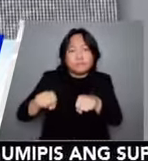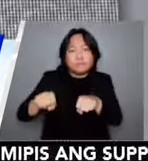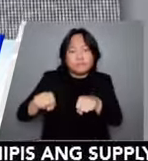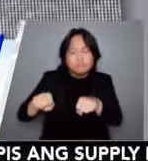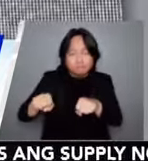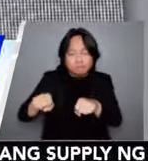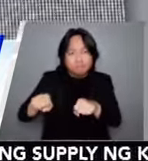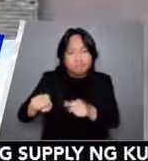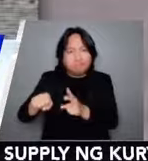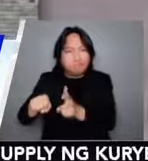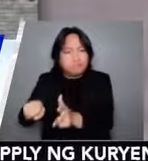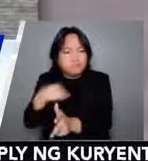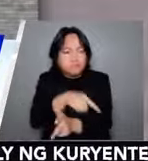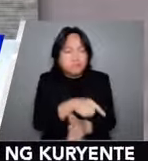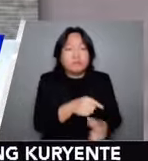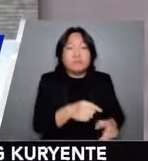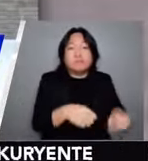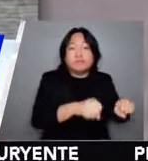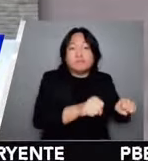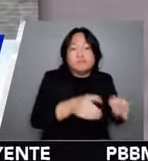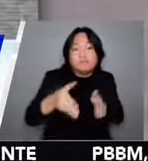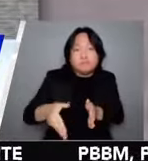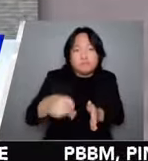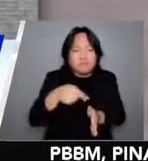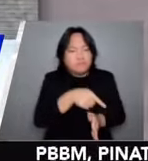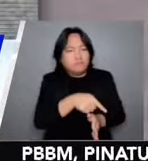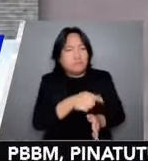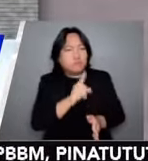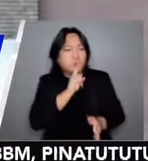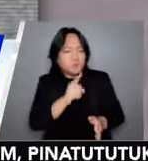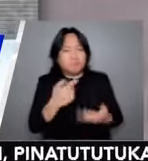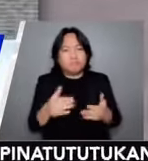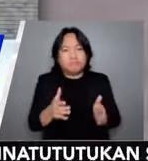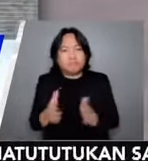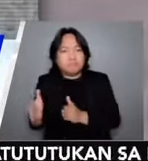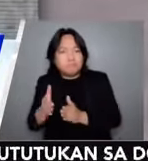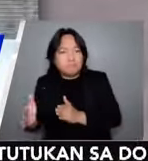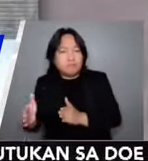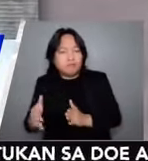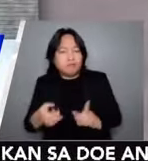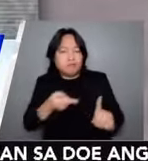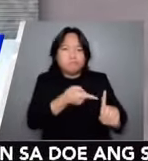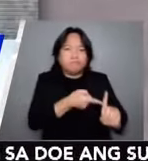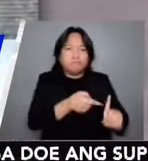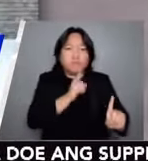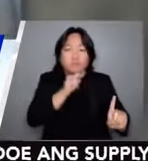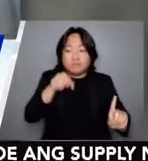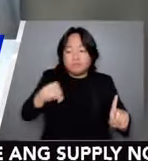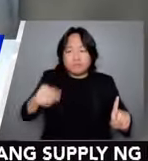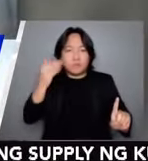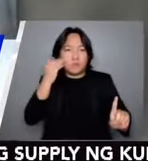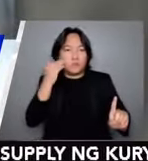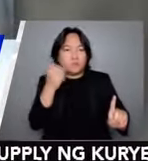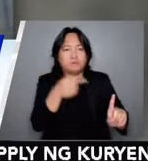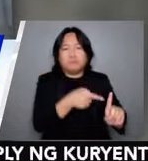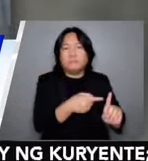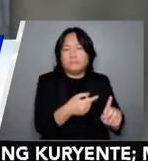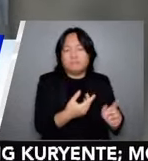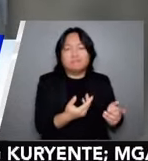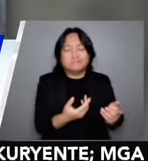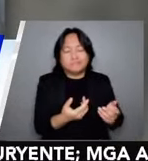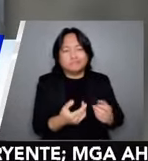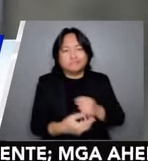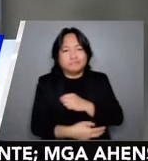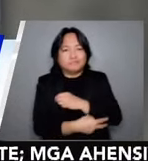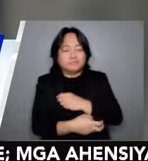at minamaneho ni Patrick. Tila planado raw ang pang-hold-up at posibleng alam ng mga salarin ng oras na pag-uwi ng biktima. Posible rin daw na nagmatigas ang